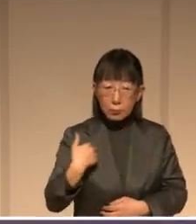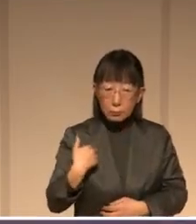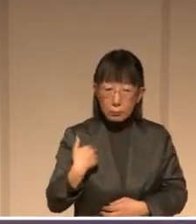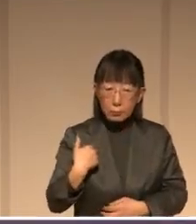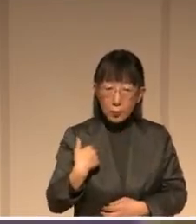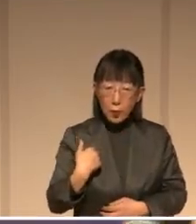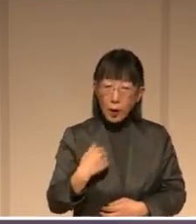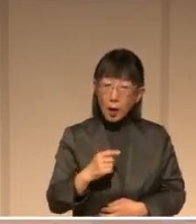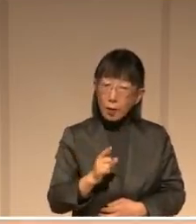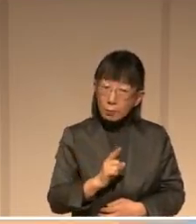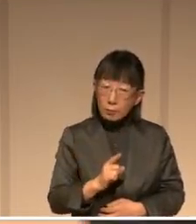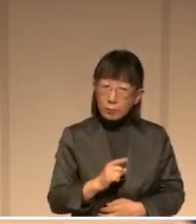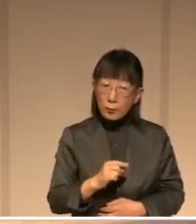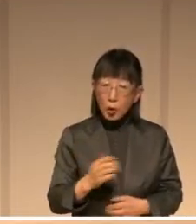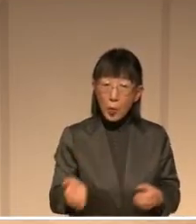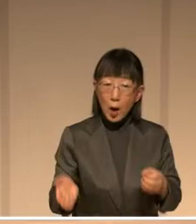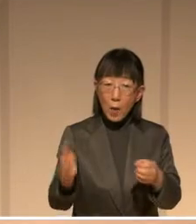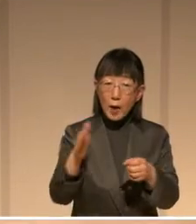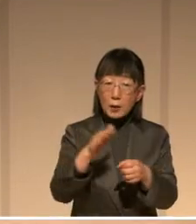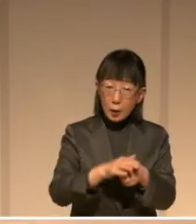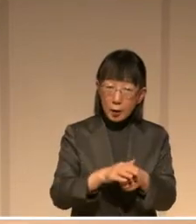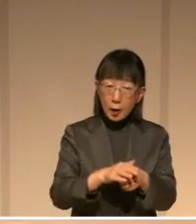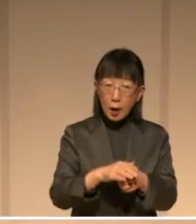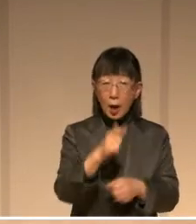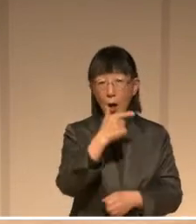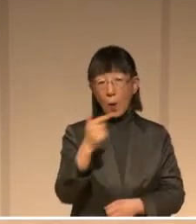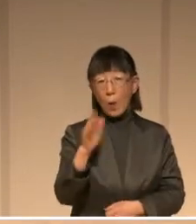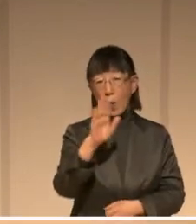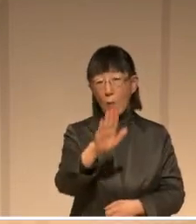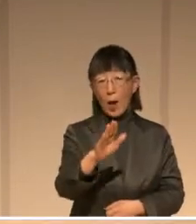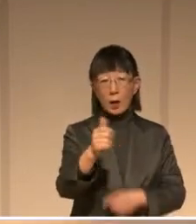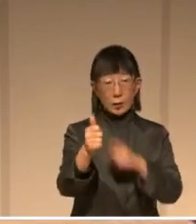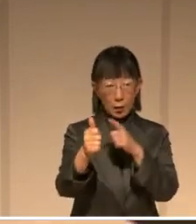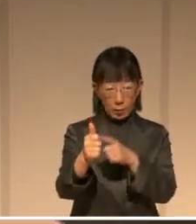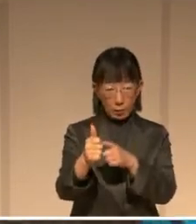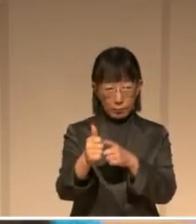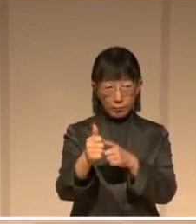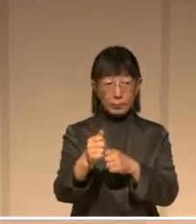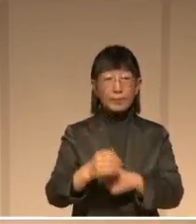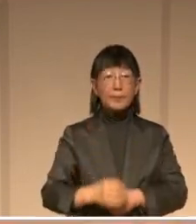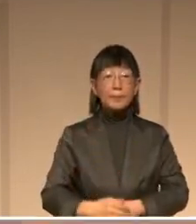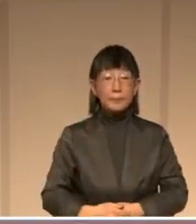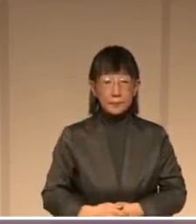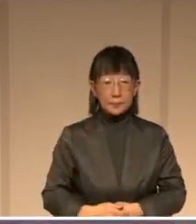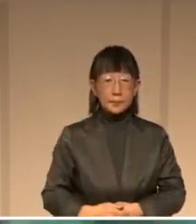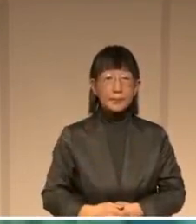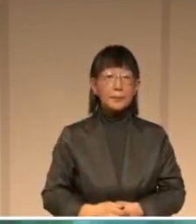大前さんなんだなとあこれは必殺字ずつ不具合に